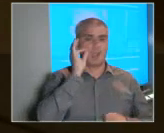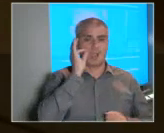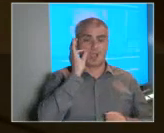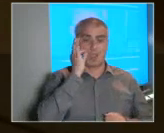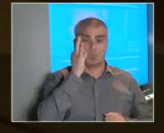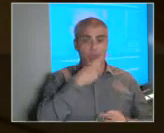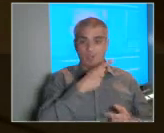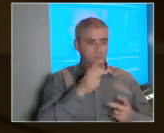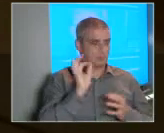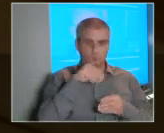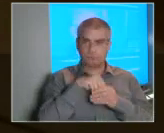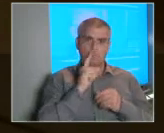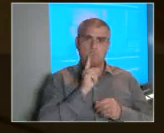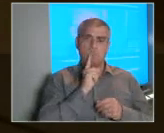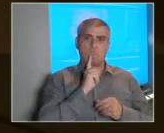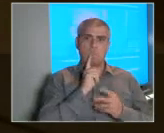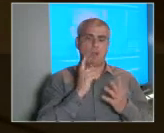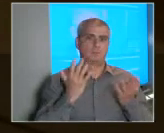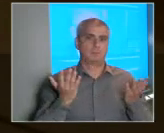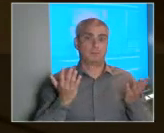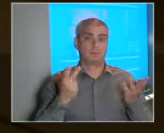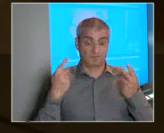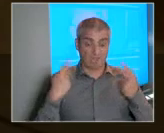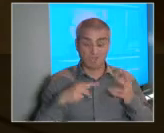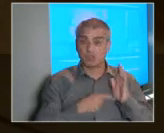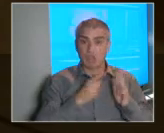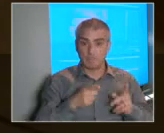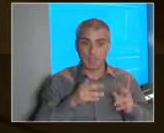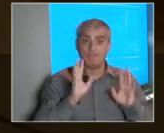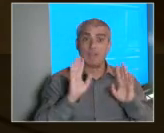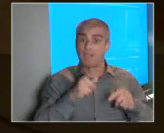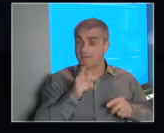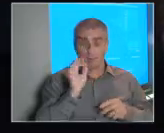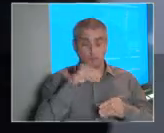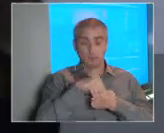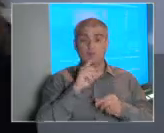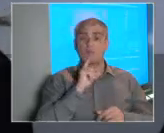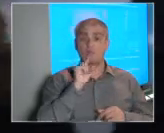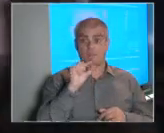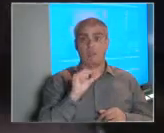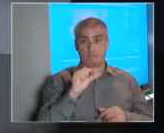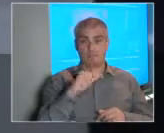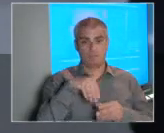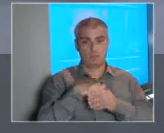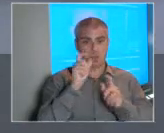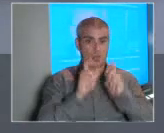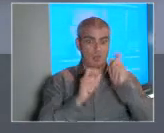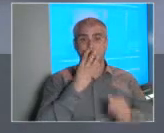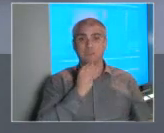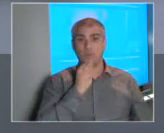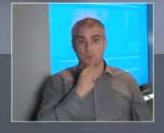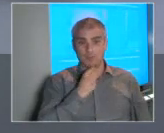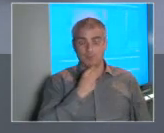אחוזי השתתפות ממש נמוכים. החשש הפעם שגם יהיו אחוזי השתתפות נמוכים בקרב האוכלוסייה